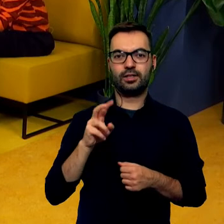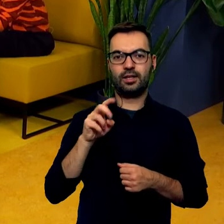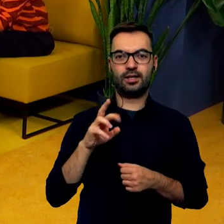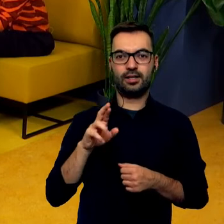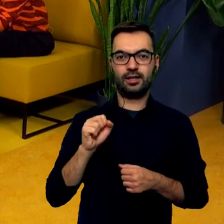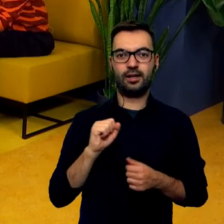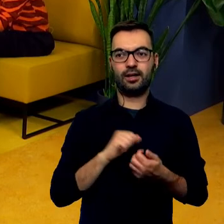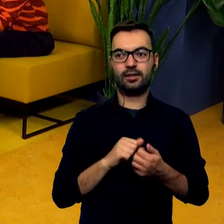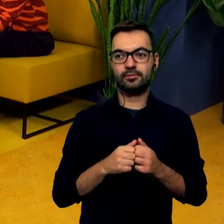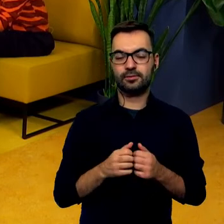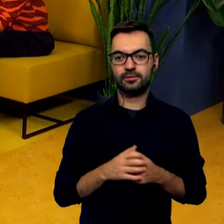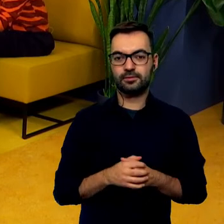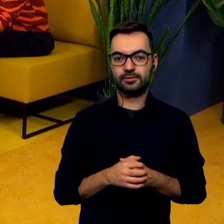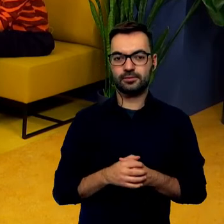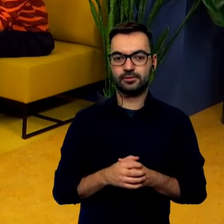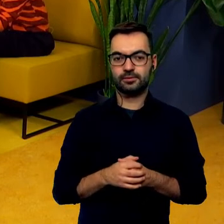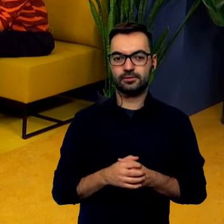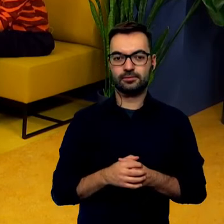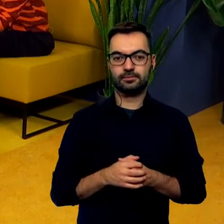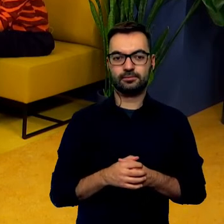Chyra,